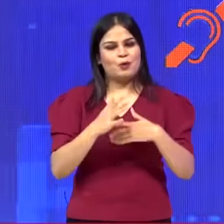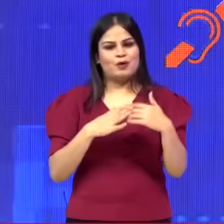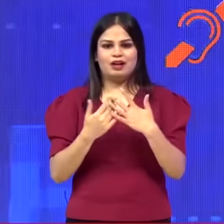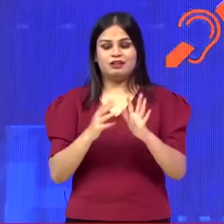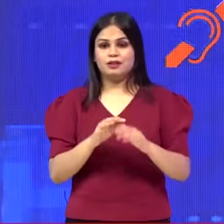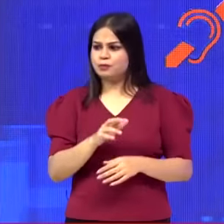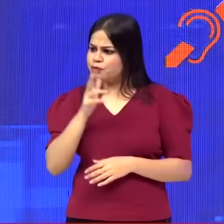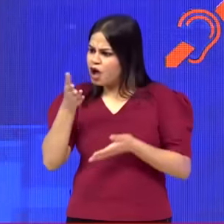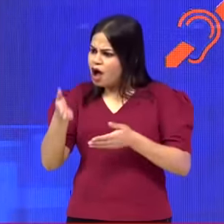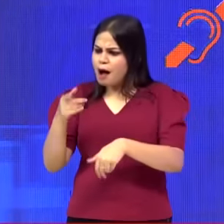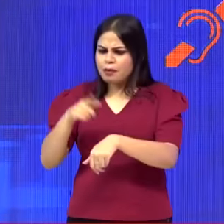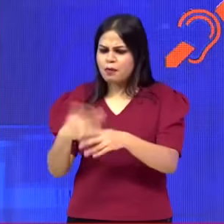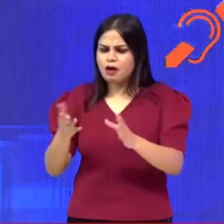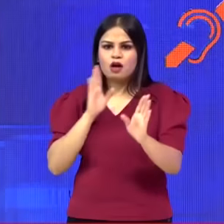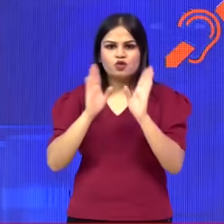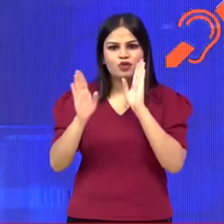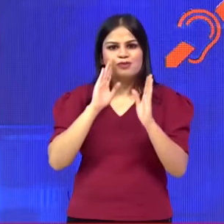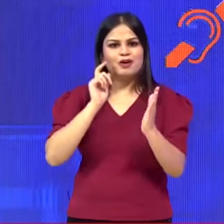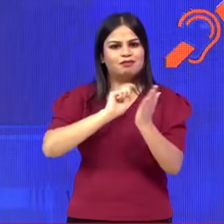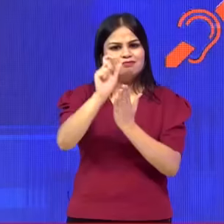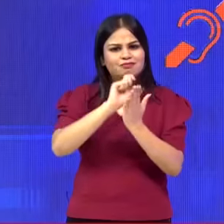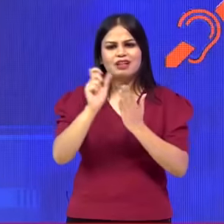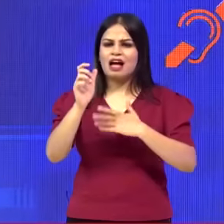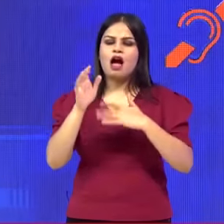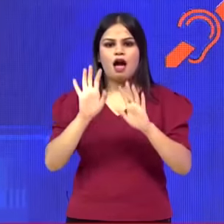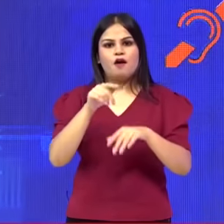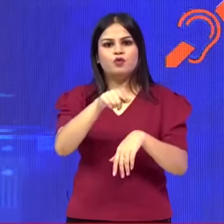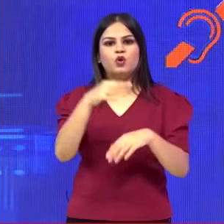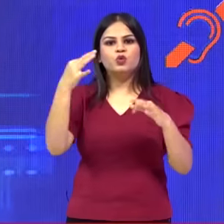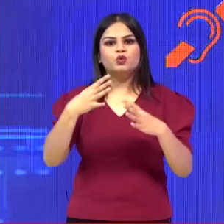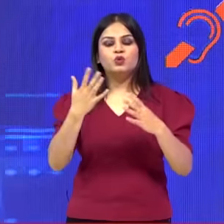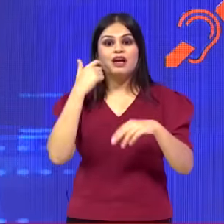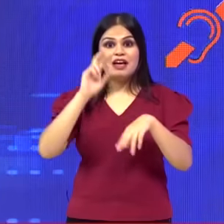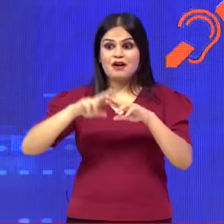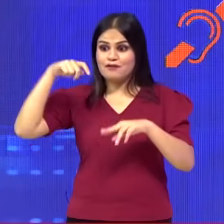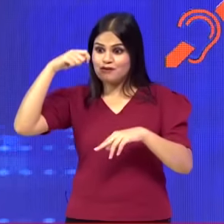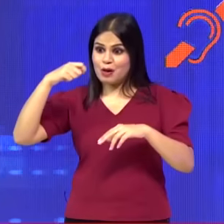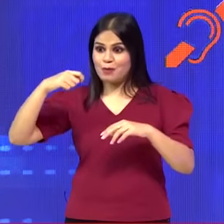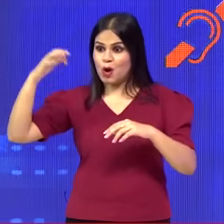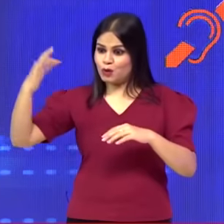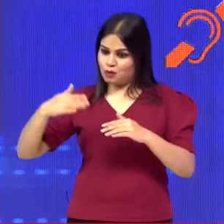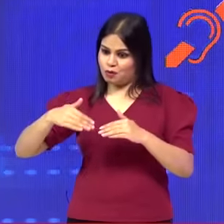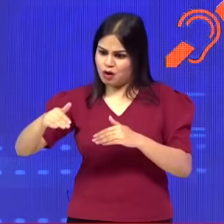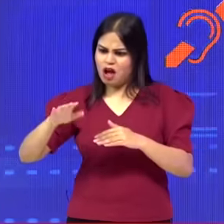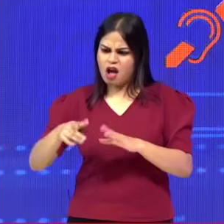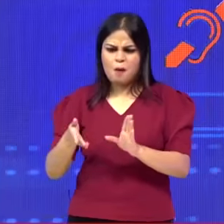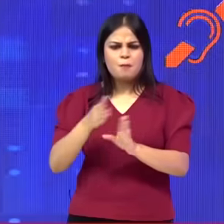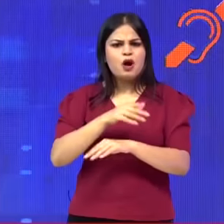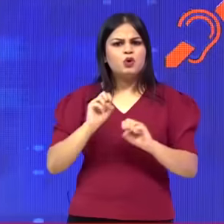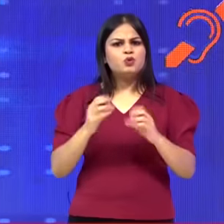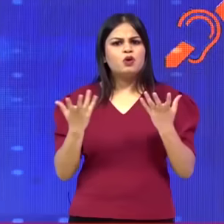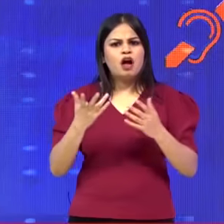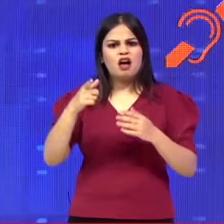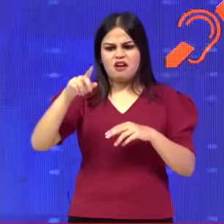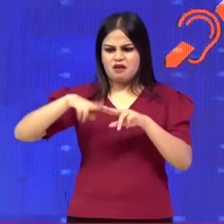आजकल एक ट्रेंड बना है सोशल मीडिया पर, कोई भी फिल्म रिलीज होती है उससे पहले ही बॉयकॉट बॉलीवुड चलने लगता